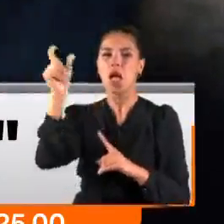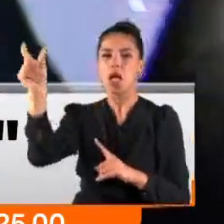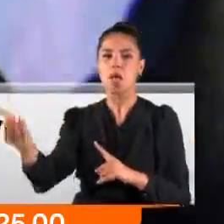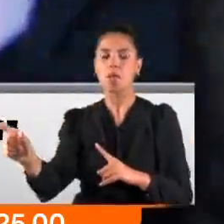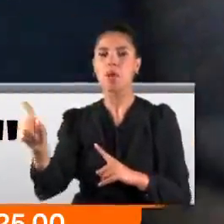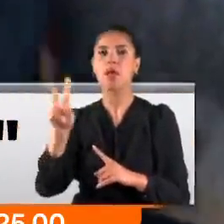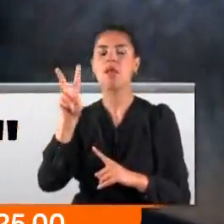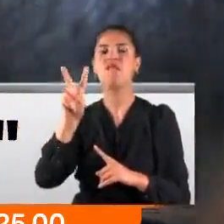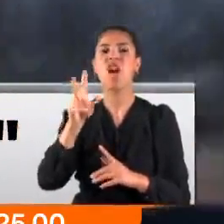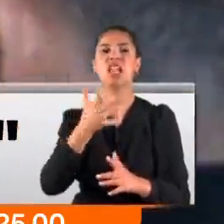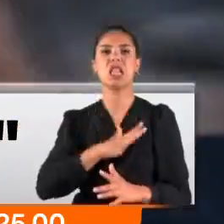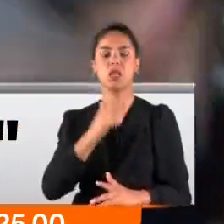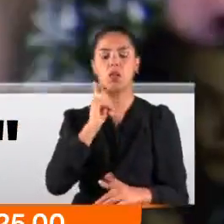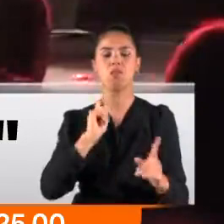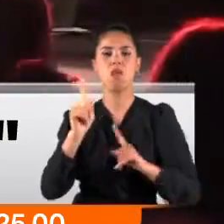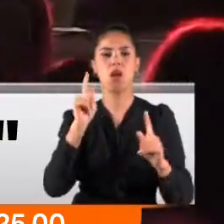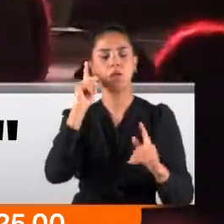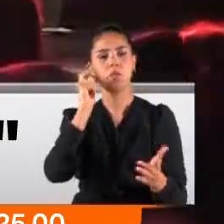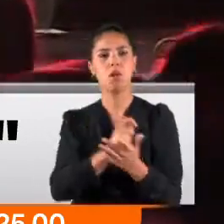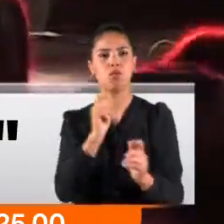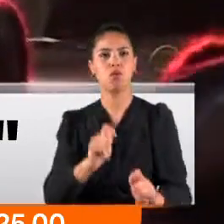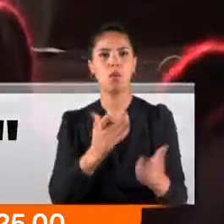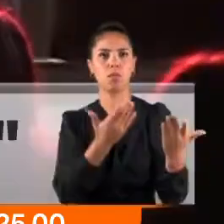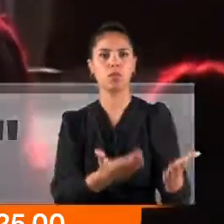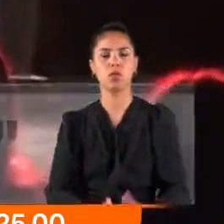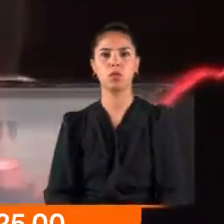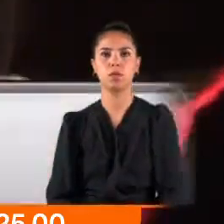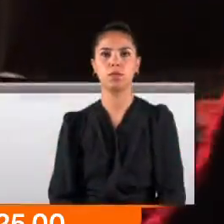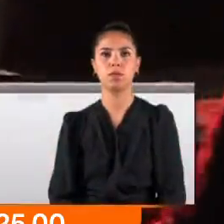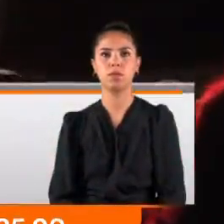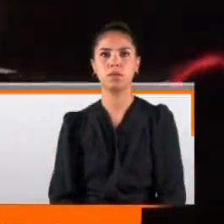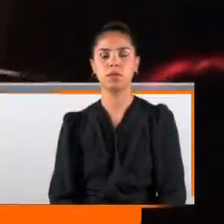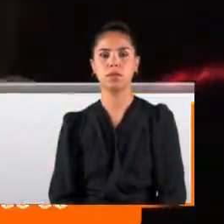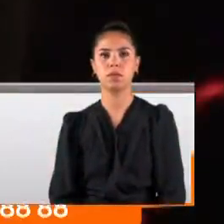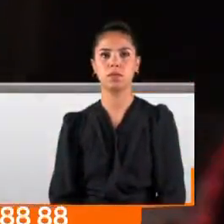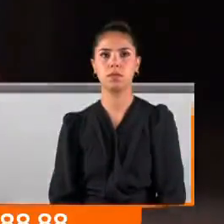vasiyet atanması talebiyle dava açmıştı.